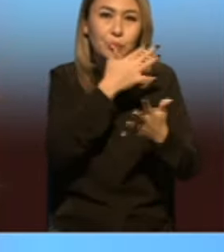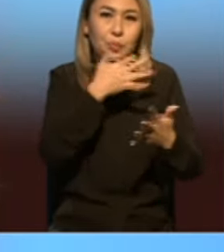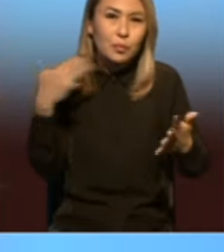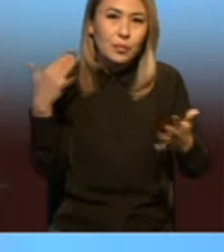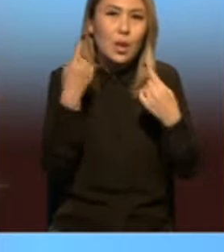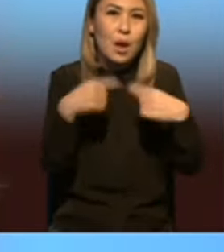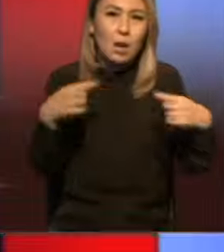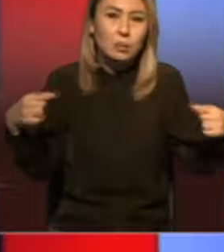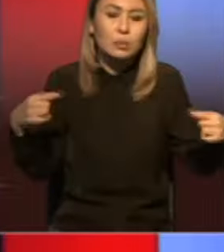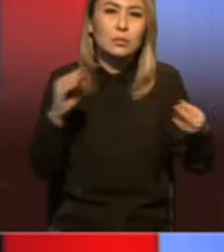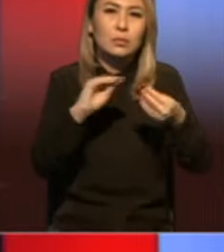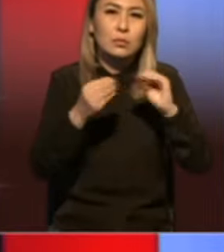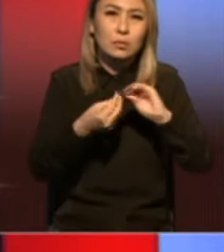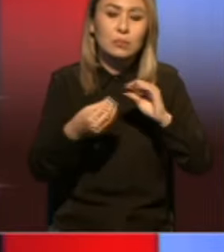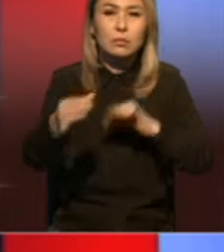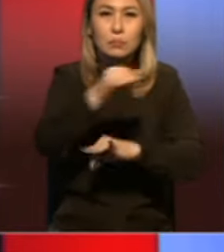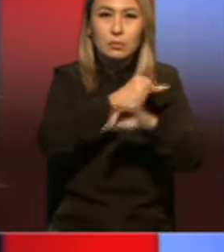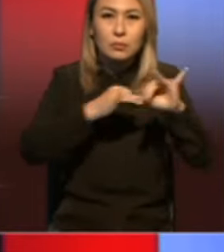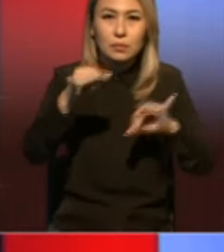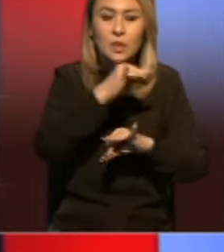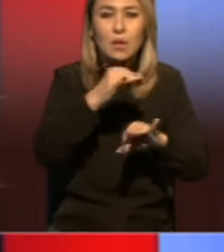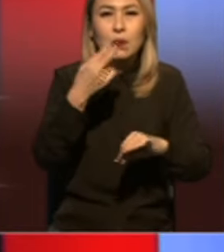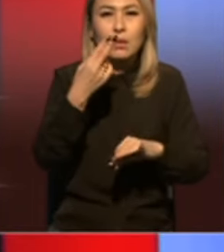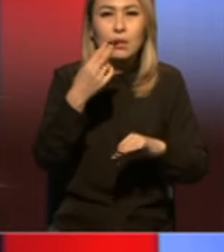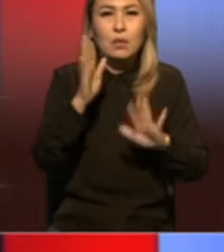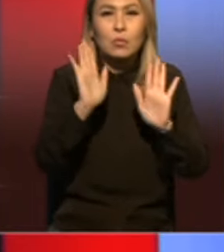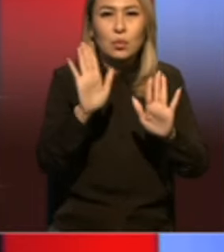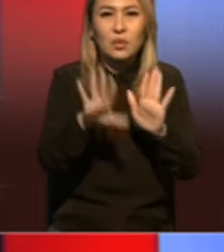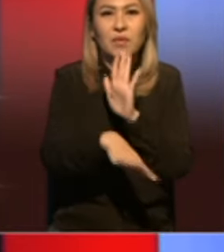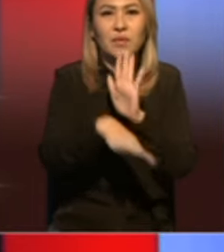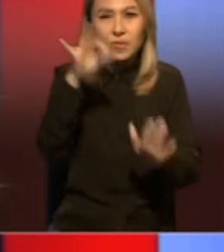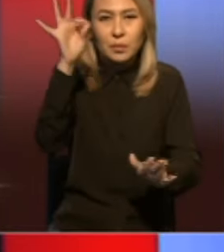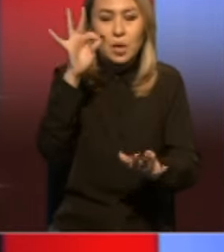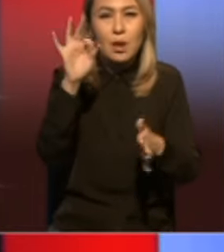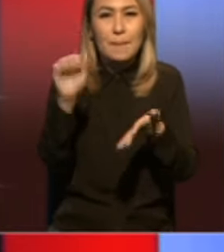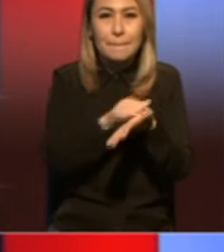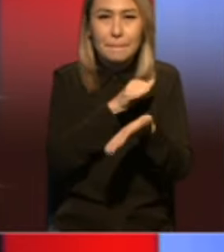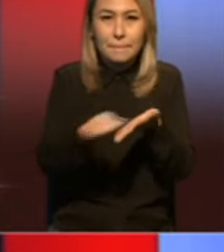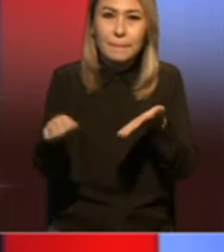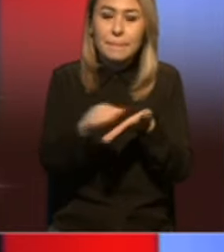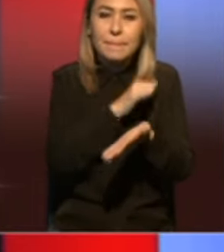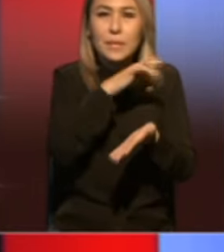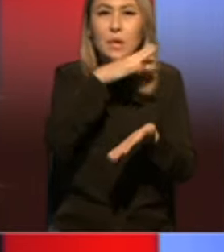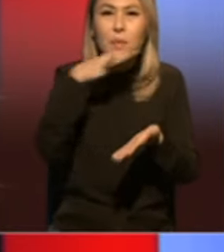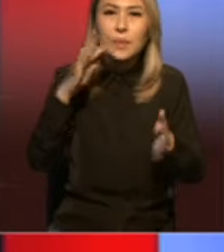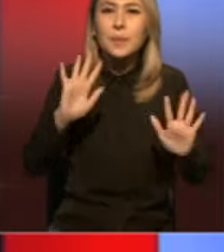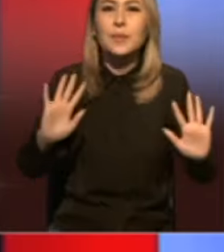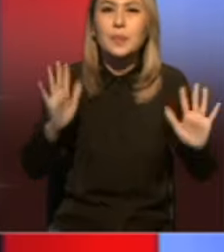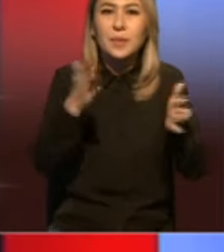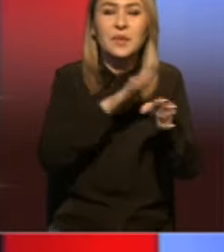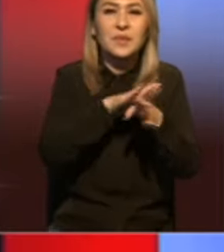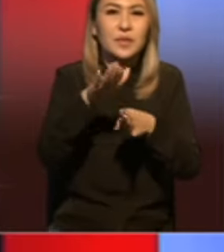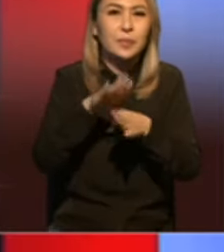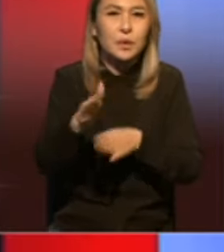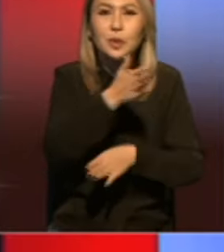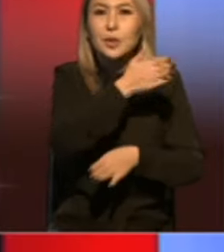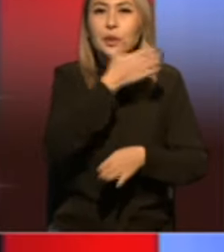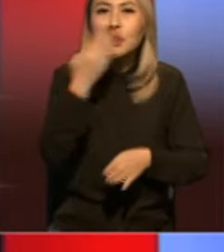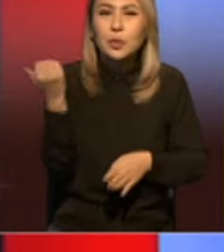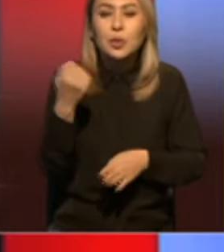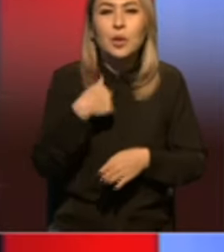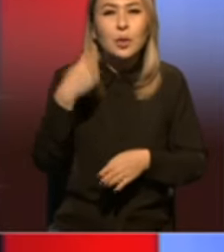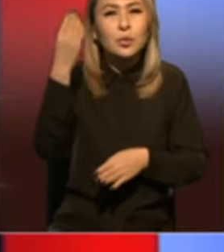әртүрлі мәлімдемелер декларативті түрде ғана қалады. Қағаз жүзінде көп жағдайда іске аспай қалады. Менің